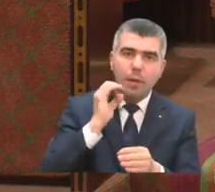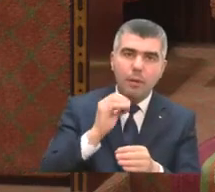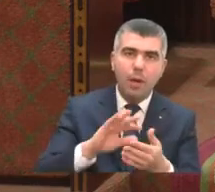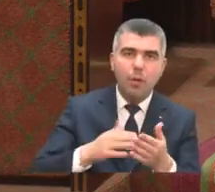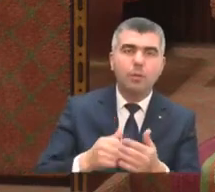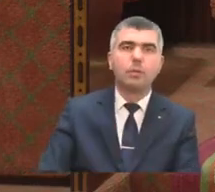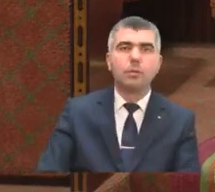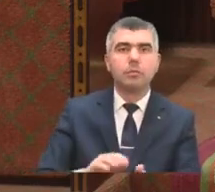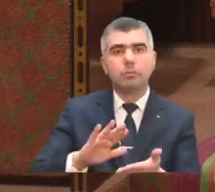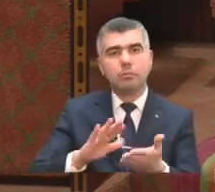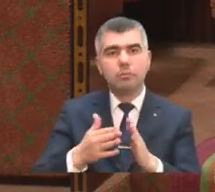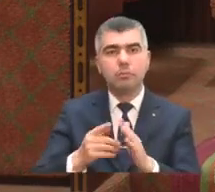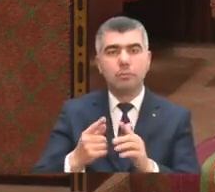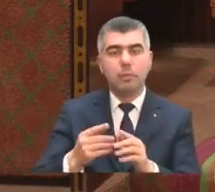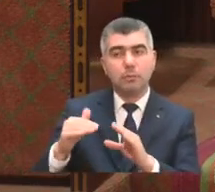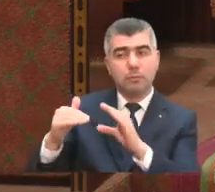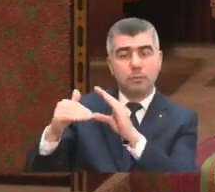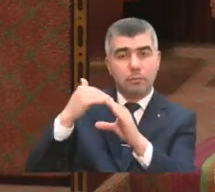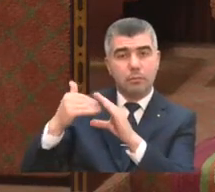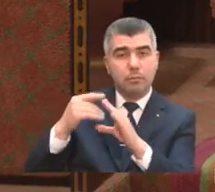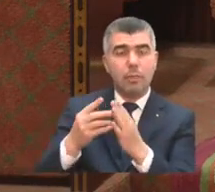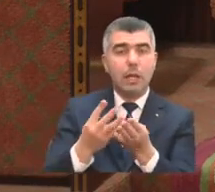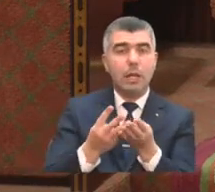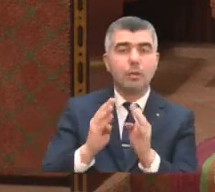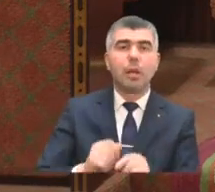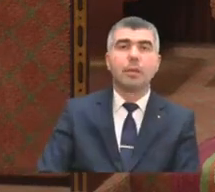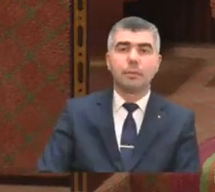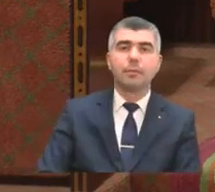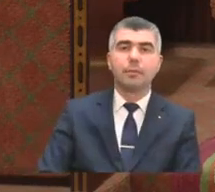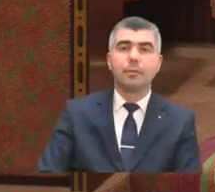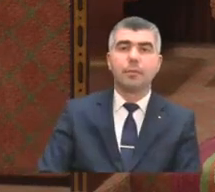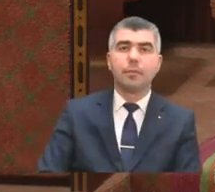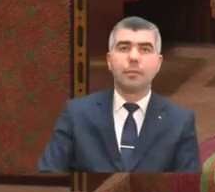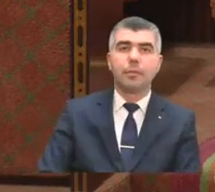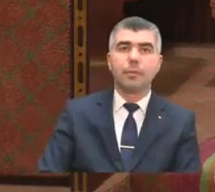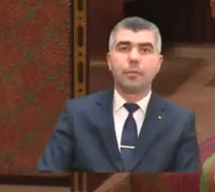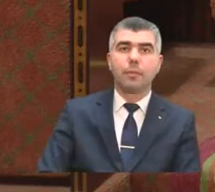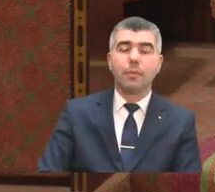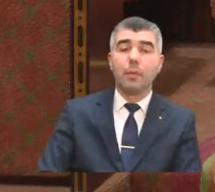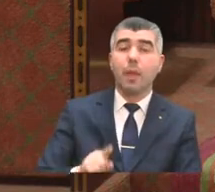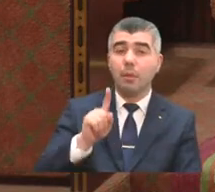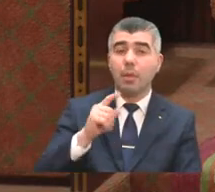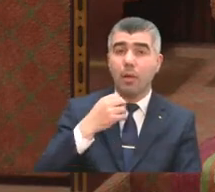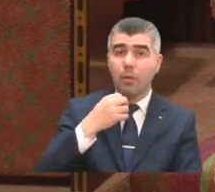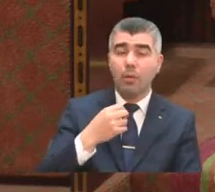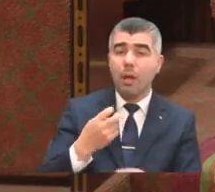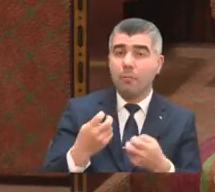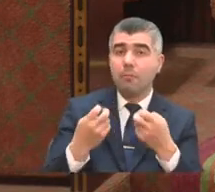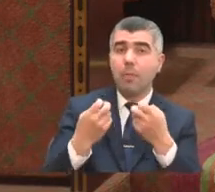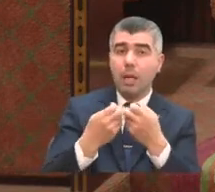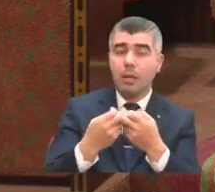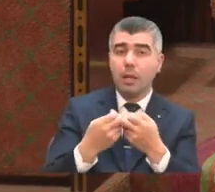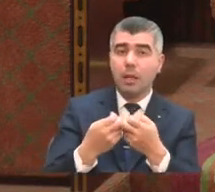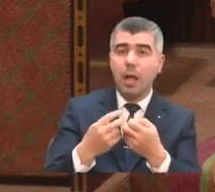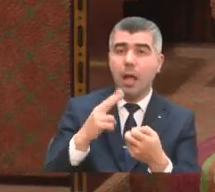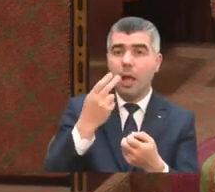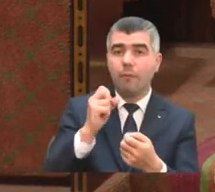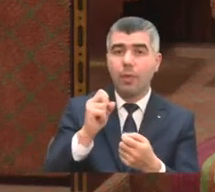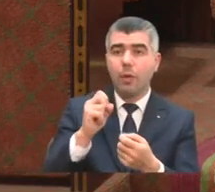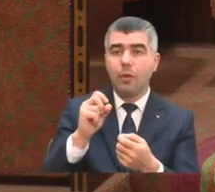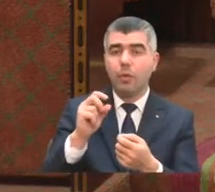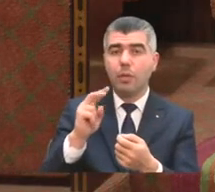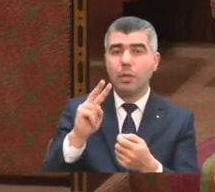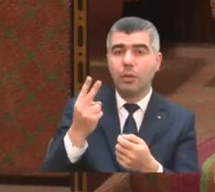اللي تتوصل بها من طرف اللجان الإقليمية. غير أنه بحال دابا على سبيل المثال سنة 2022